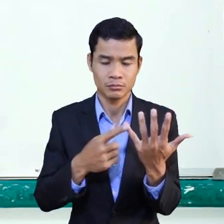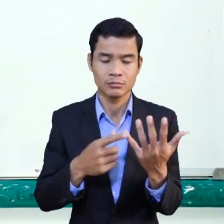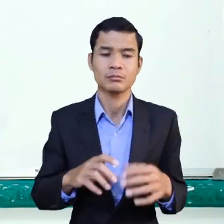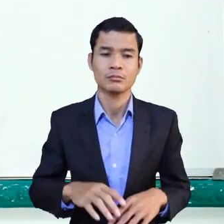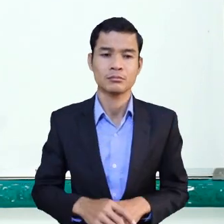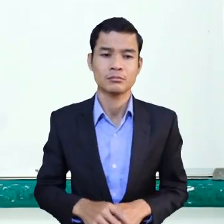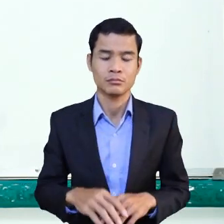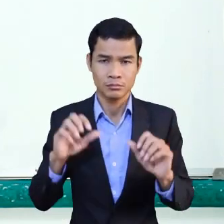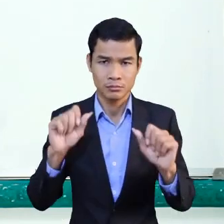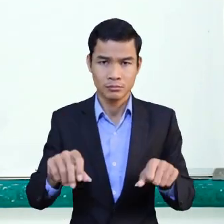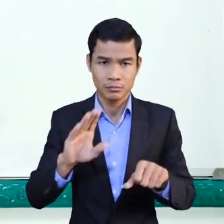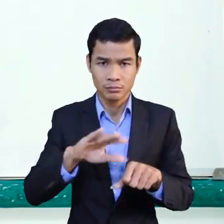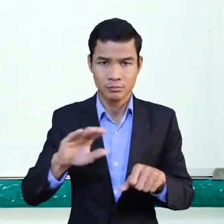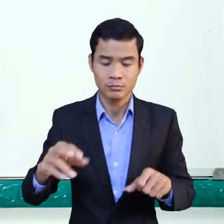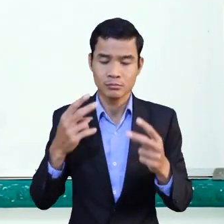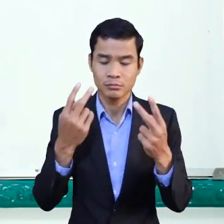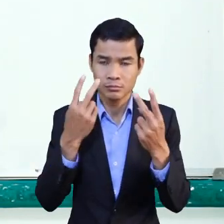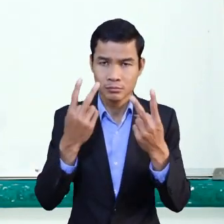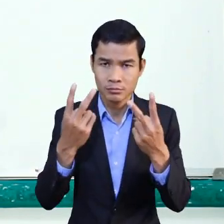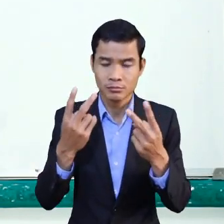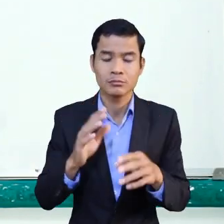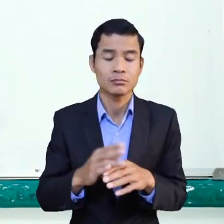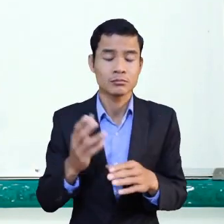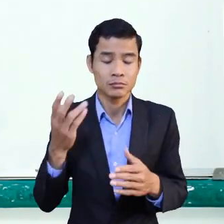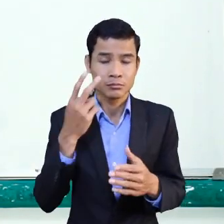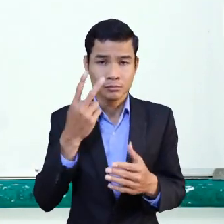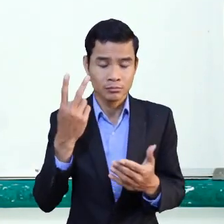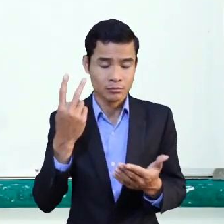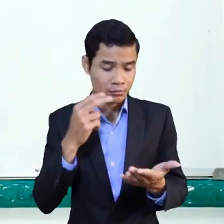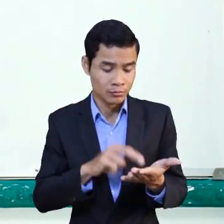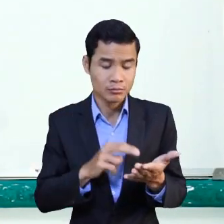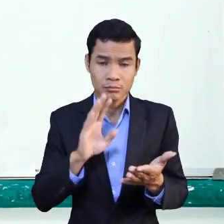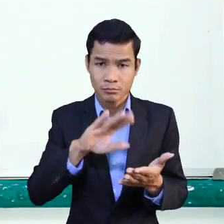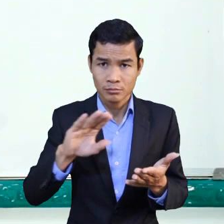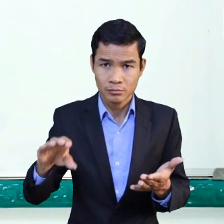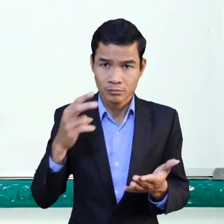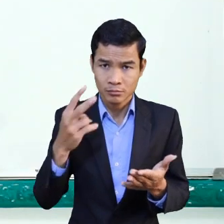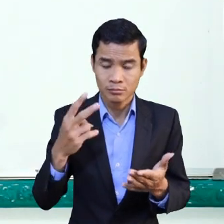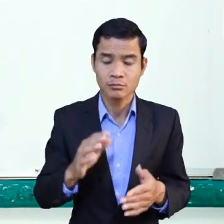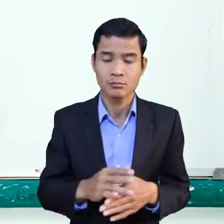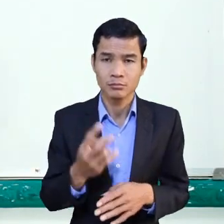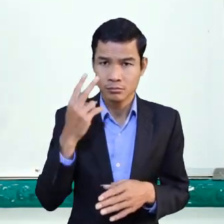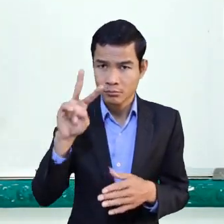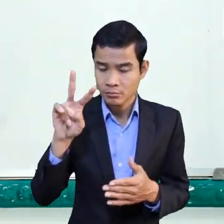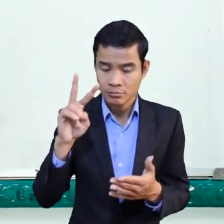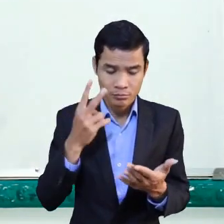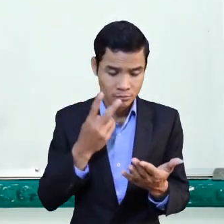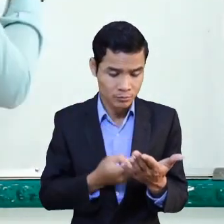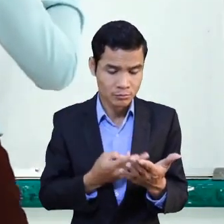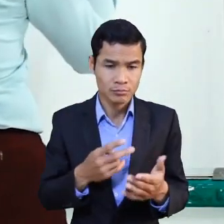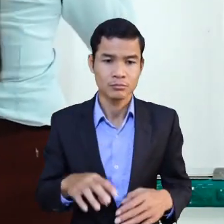អេចាកូនកូនក៏លេខមើលក្តារខៀនដើម្បីផ្ទៀងផ្ទាត់ជាមួយអ្នកគ្រូទាំងអស់គ្នាណា